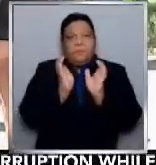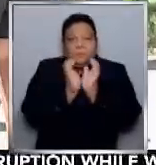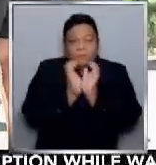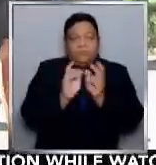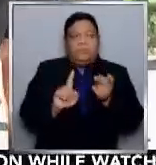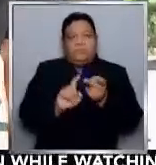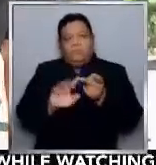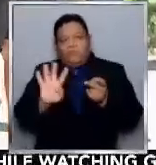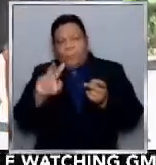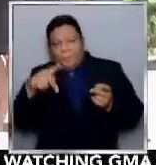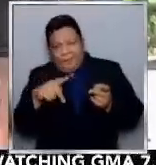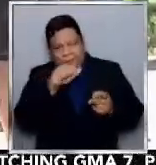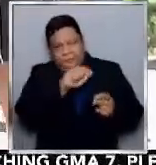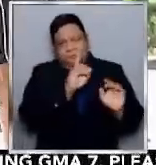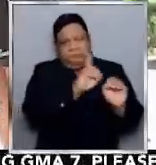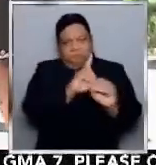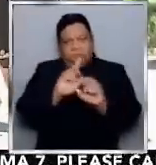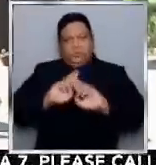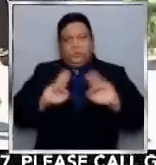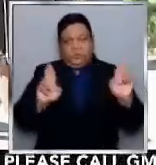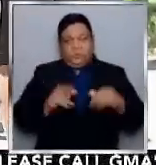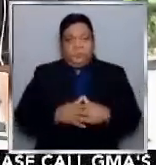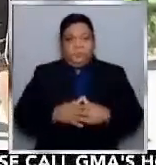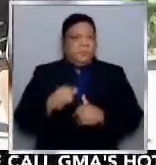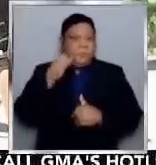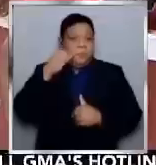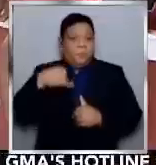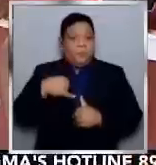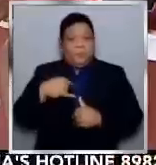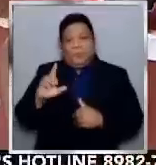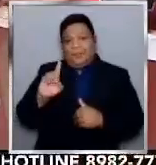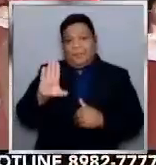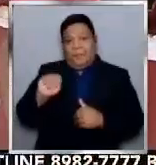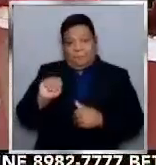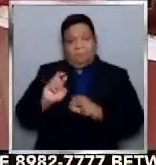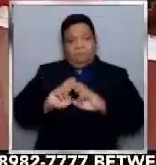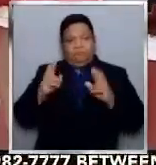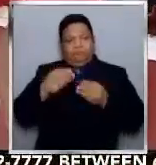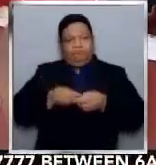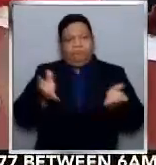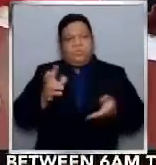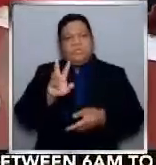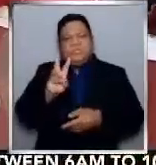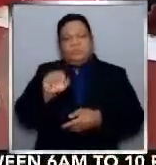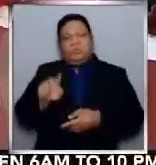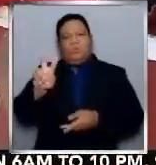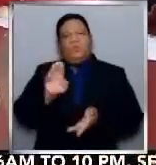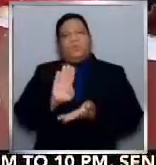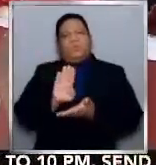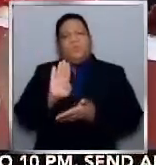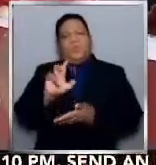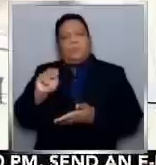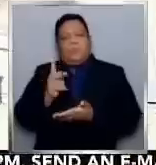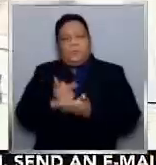Kahapon, inanunsyo ng Budget Department na nailabasan nila ang 6.2 billion pesos na pondo para sa cash aid. Ang targeted cash